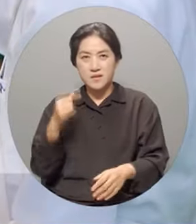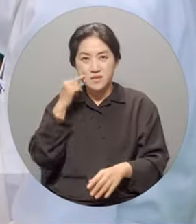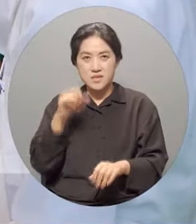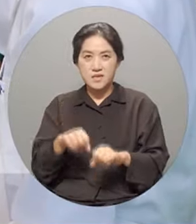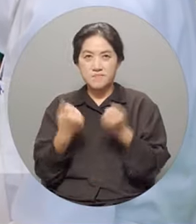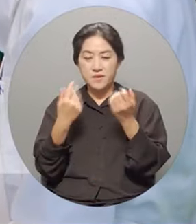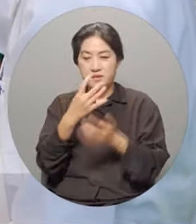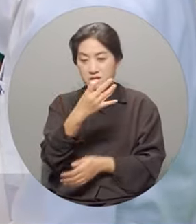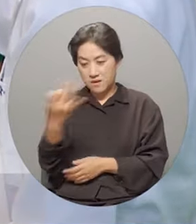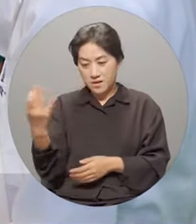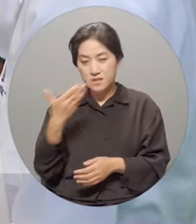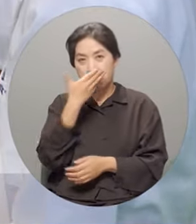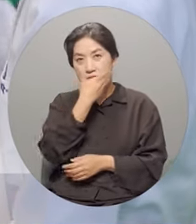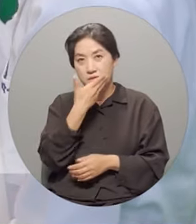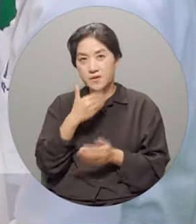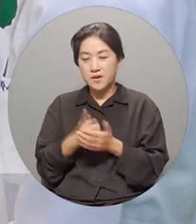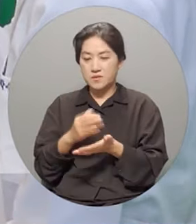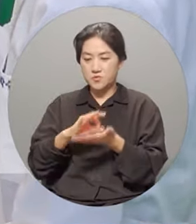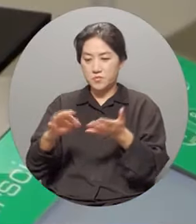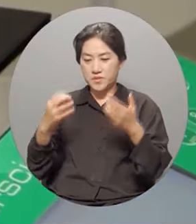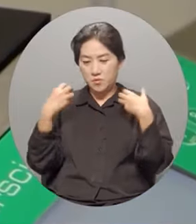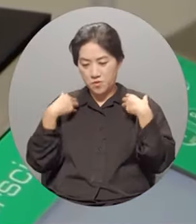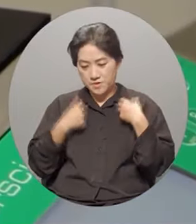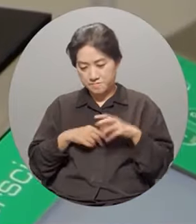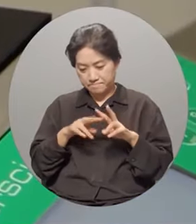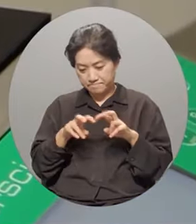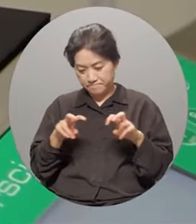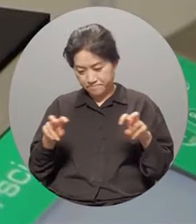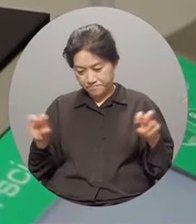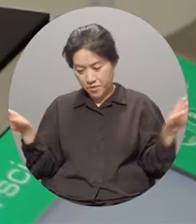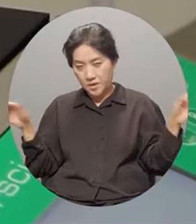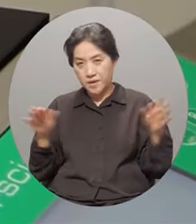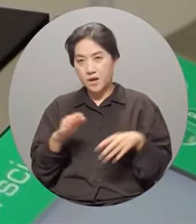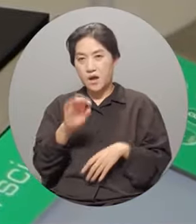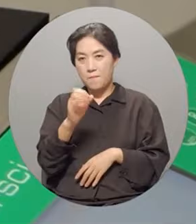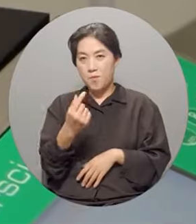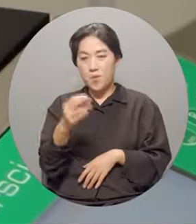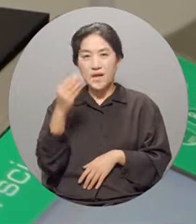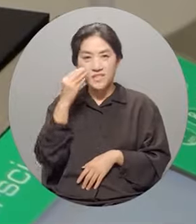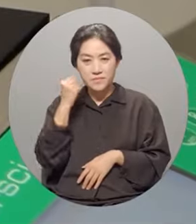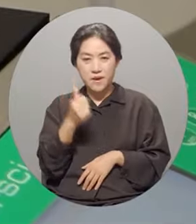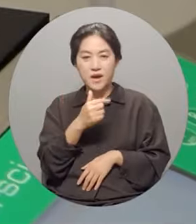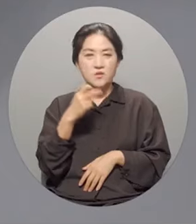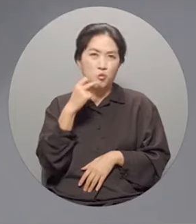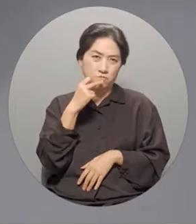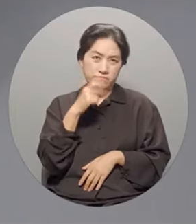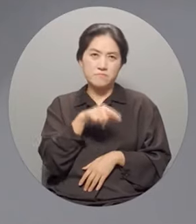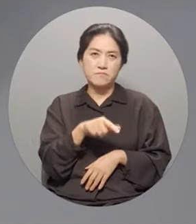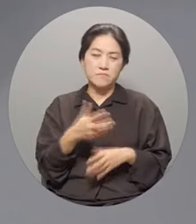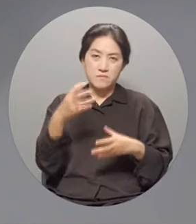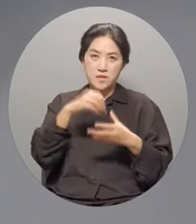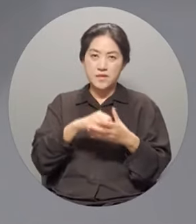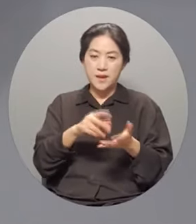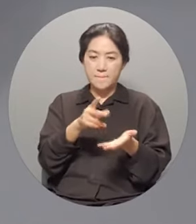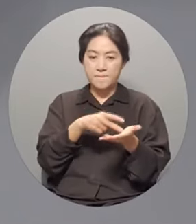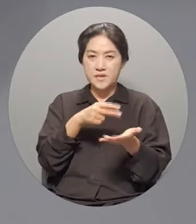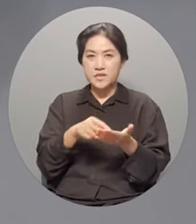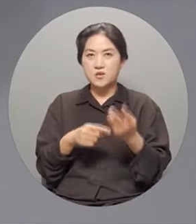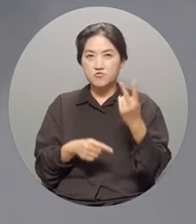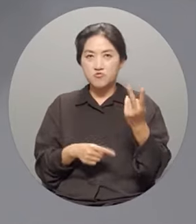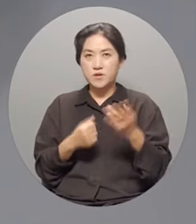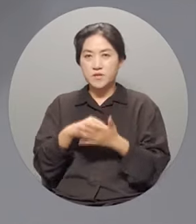피자의 영양 성분을 소비자원이 분석했습니다. 문제는 포화지방과 나트륨 함량이었습니다. 피자 두 조각에